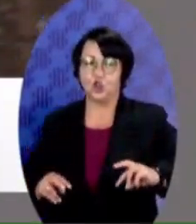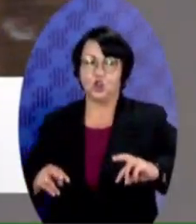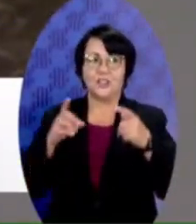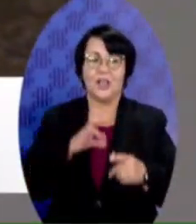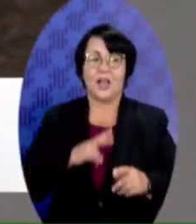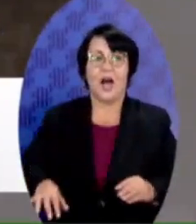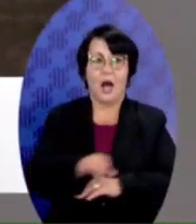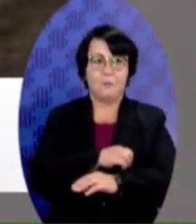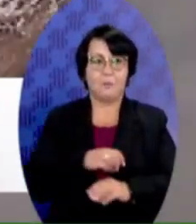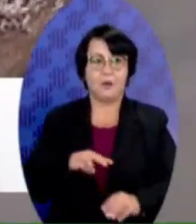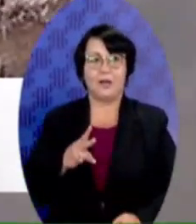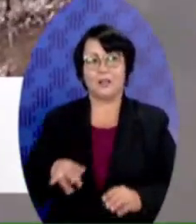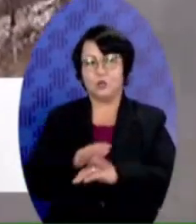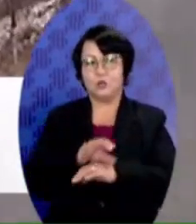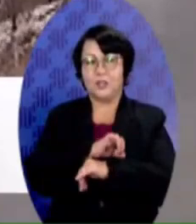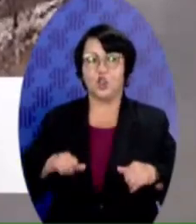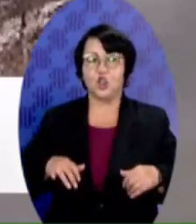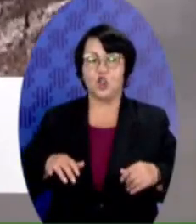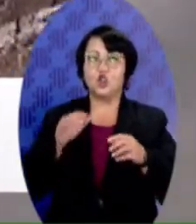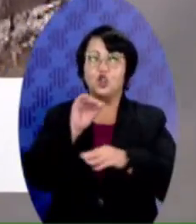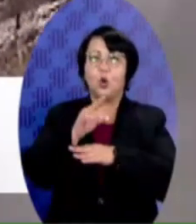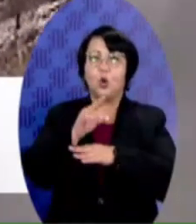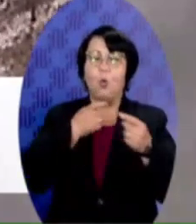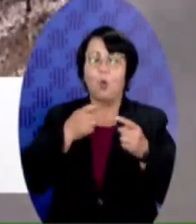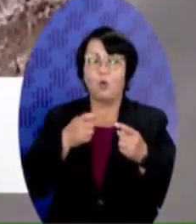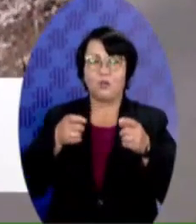төлөөлөгчийн хурлаас санал гаргаж Сэлэнг аймгийн Мандал сум дахь